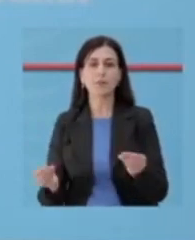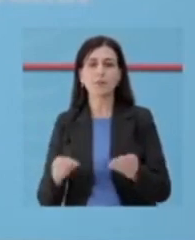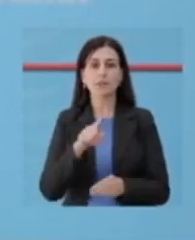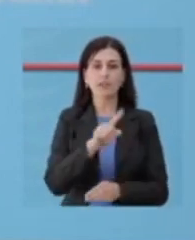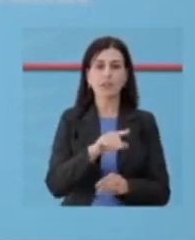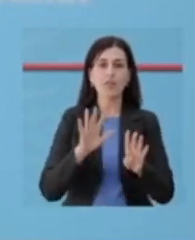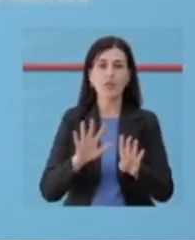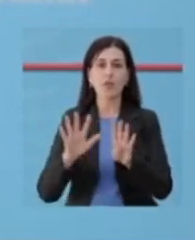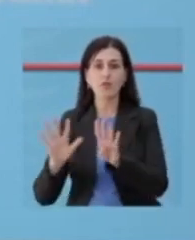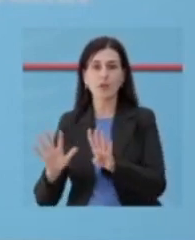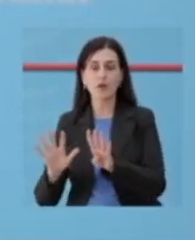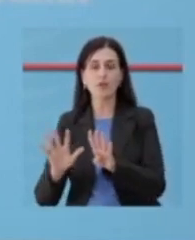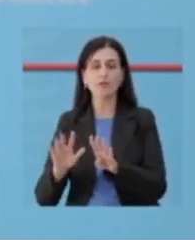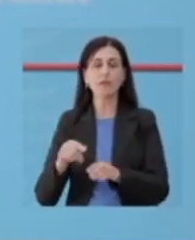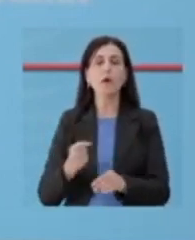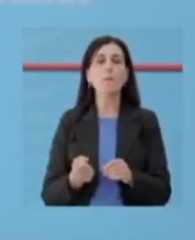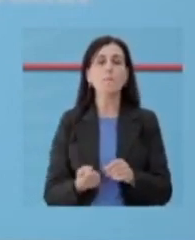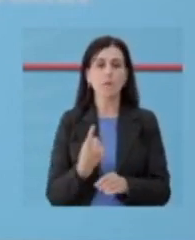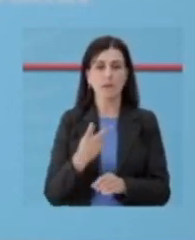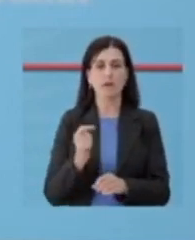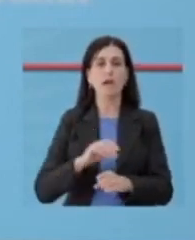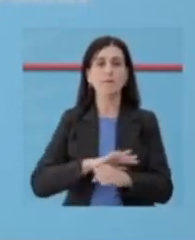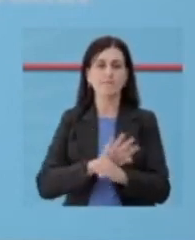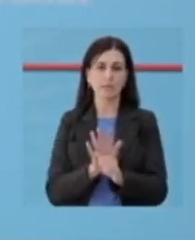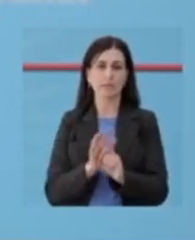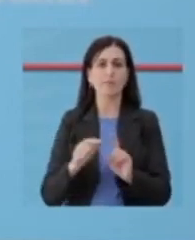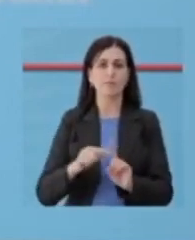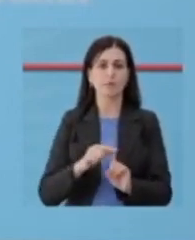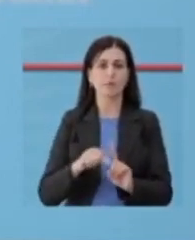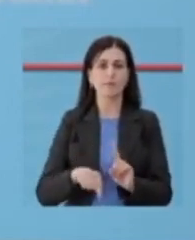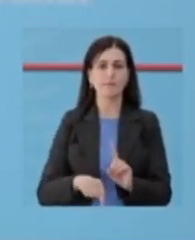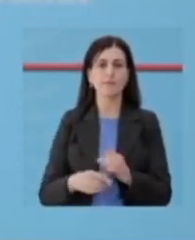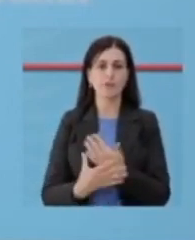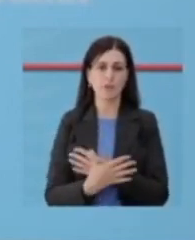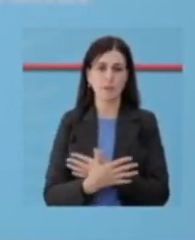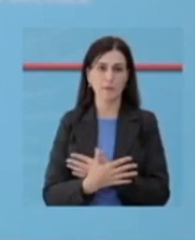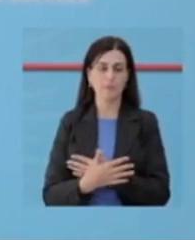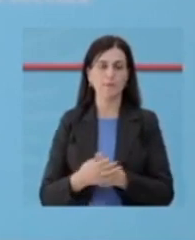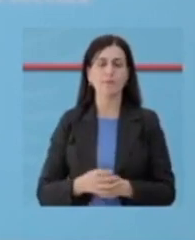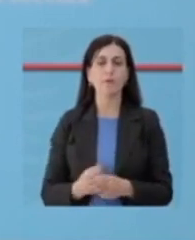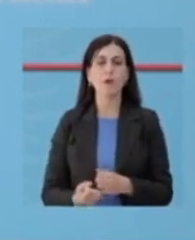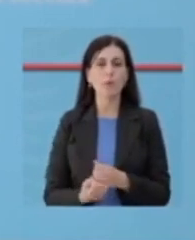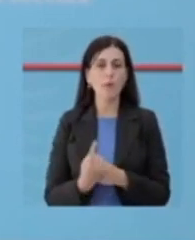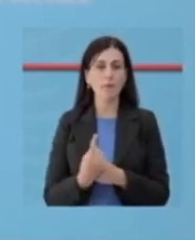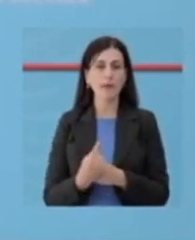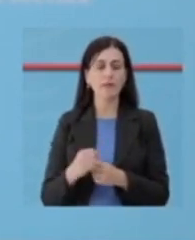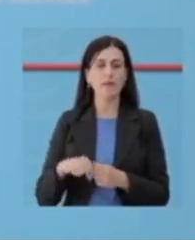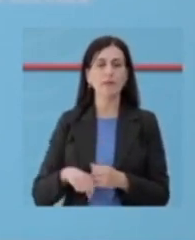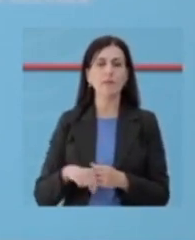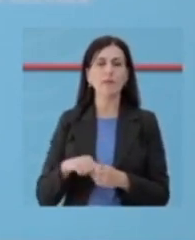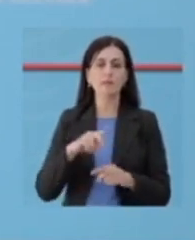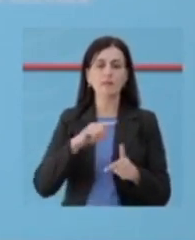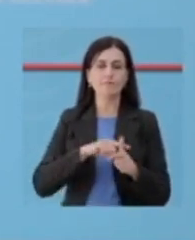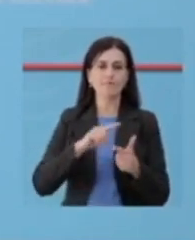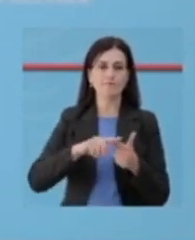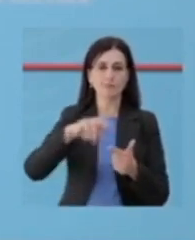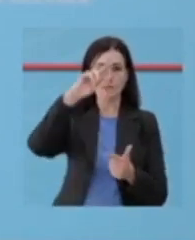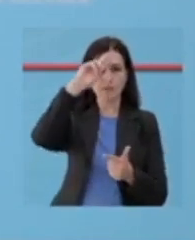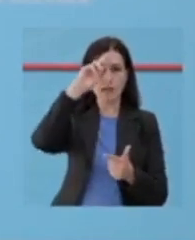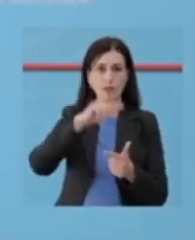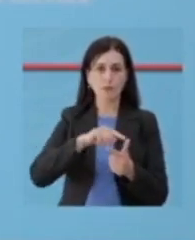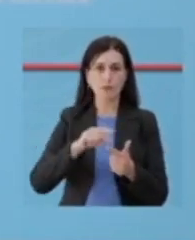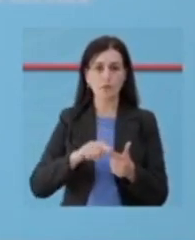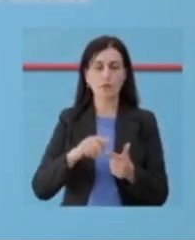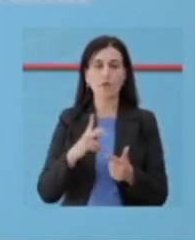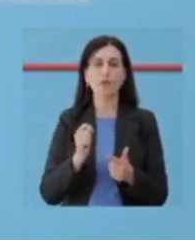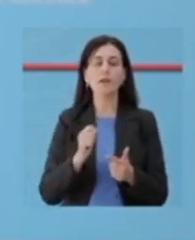199 persona janë aktualisht COVID-aktiv në Shqipri. Momentalisht, në të spitalet COVID-1 dhe COVID